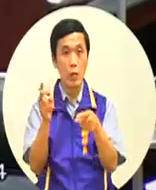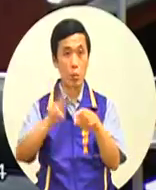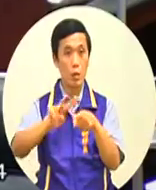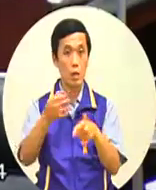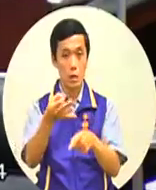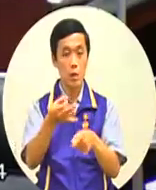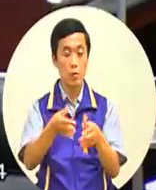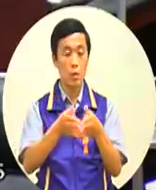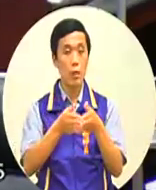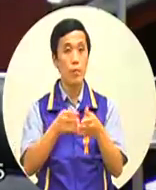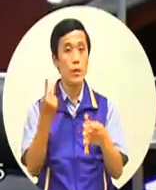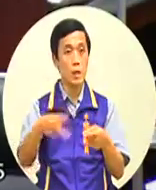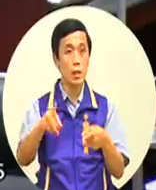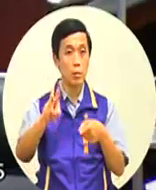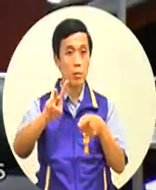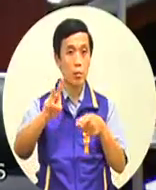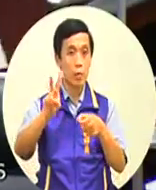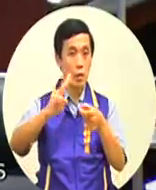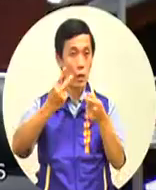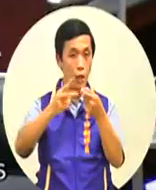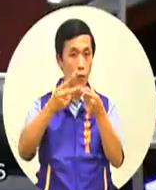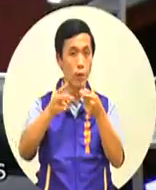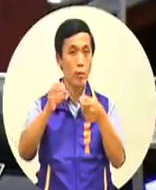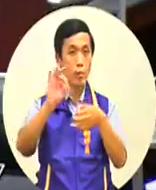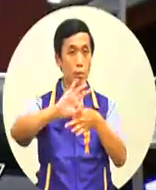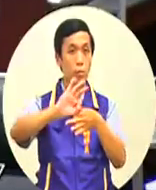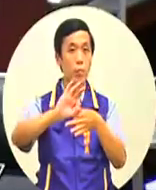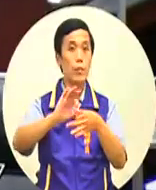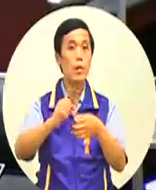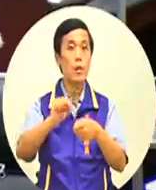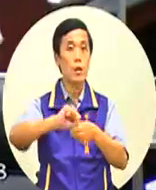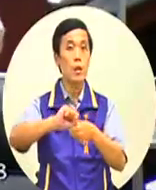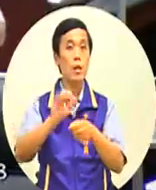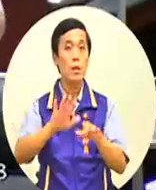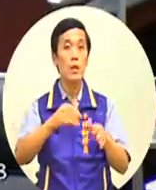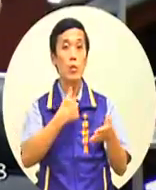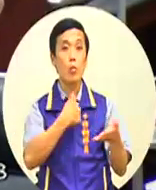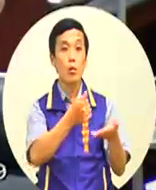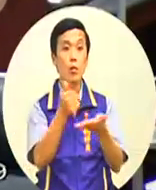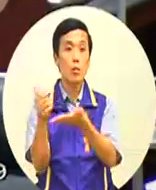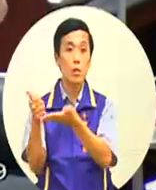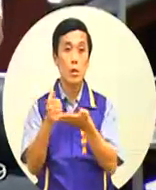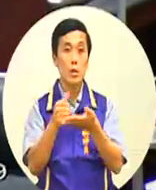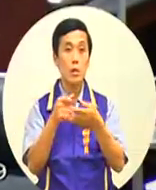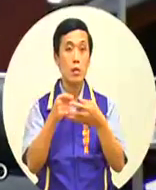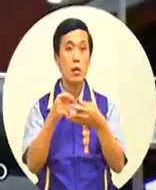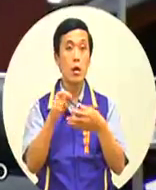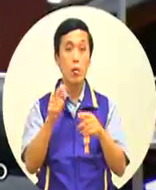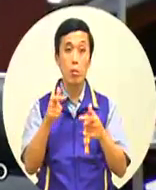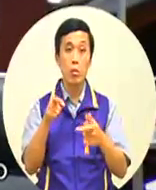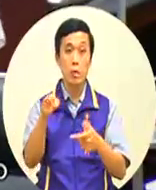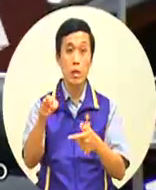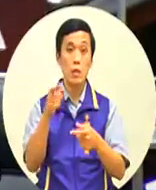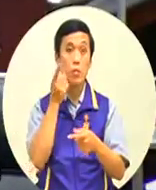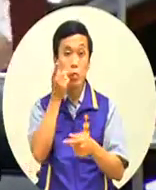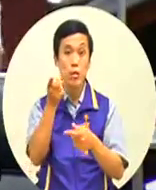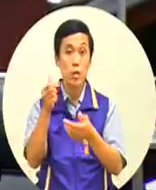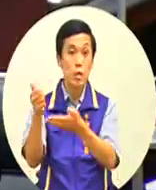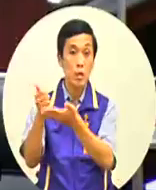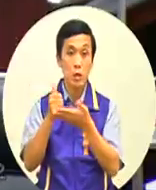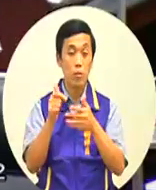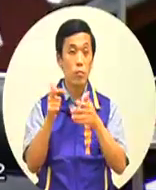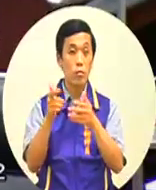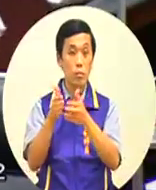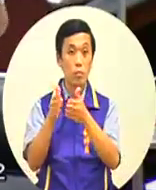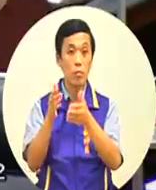来，再两分钟。 这样请你，我今天就请你，我不是，我没请你过月，你来加班的啦，不是